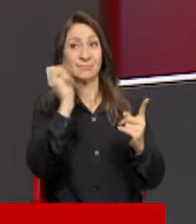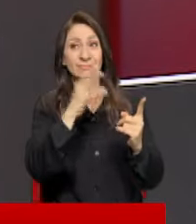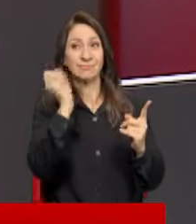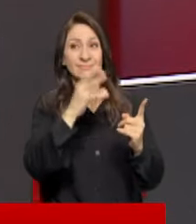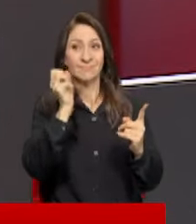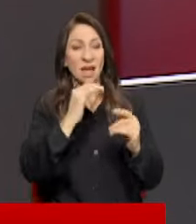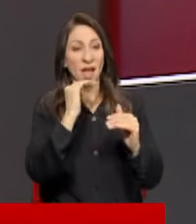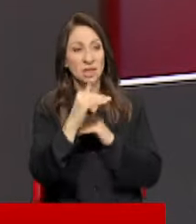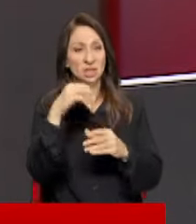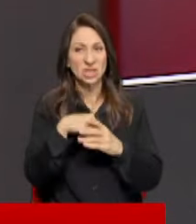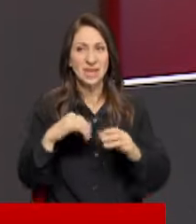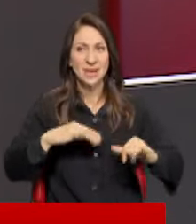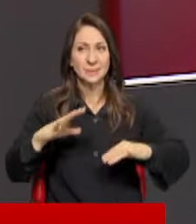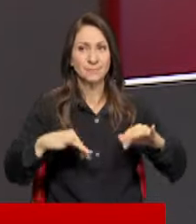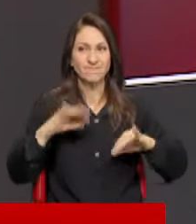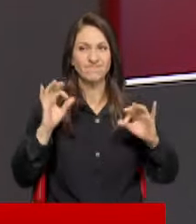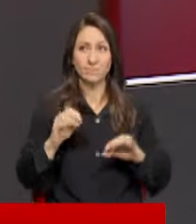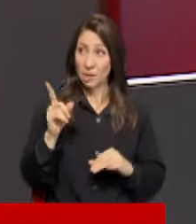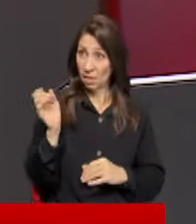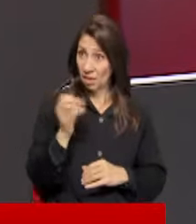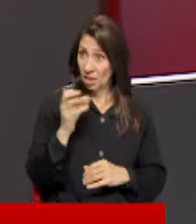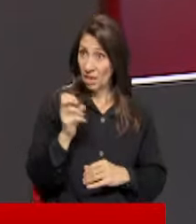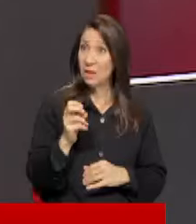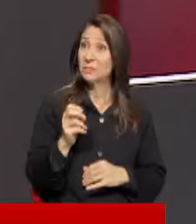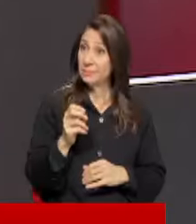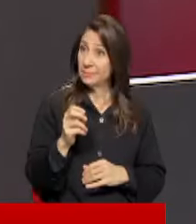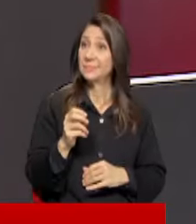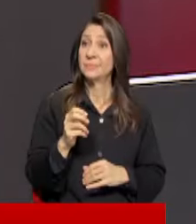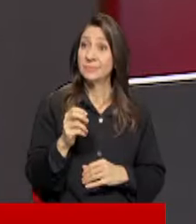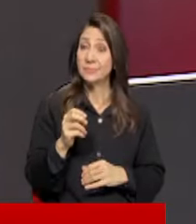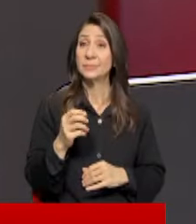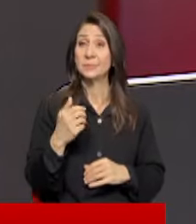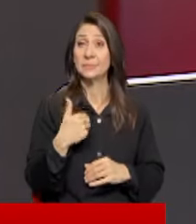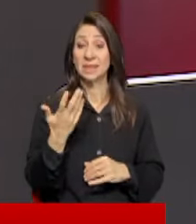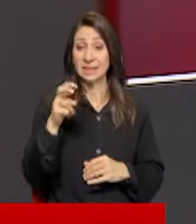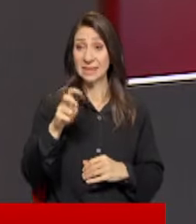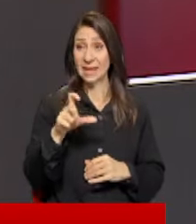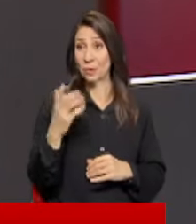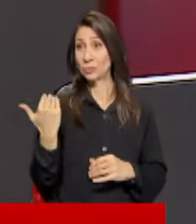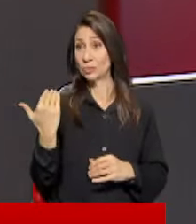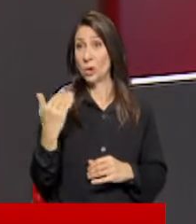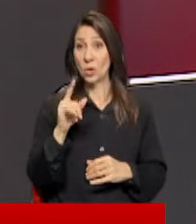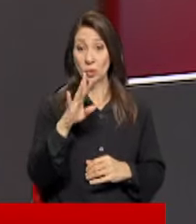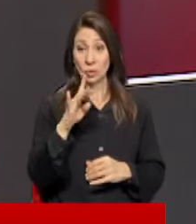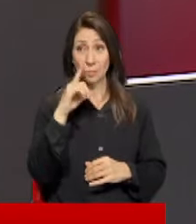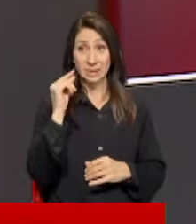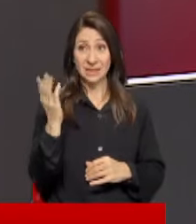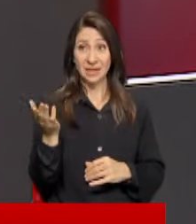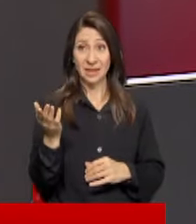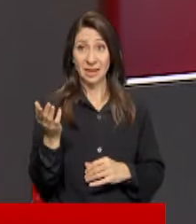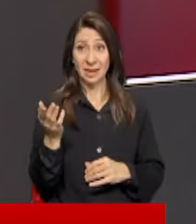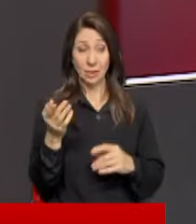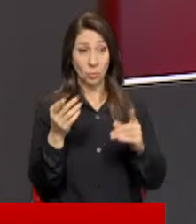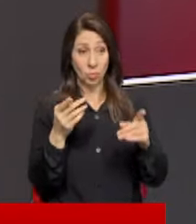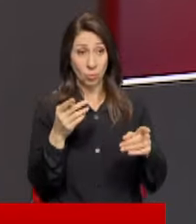söylemleri halkın içerisinde rahatsızlık yarattı. Çünkü niye? Biz daha 8 ay önce 14 Mayıs'ta